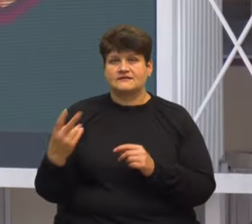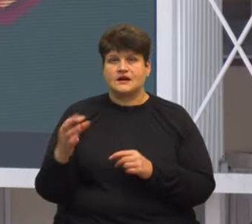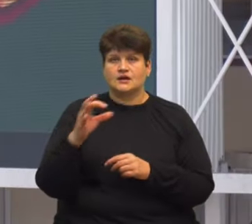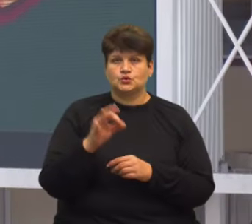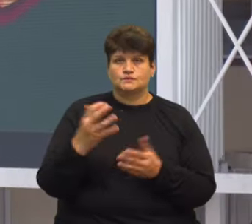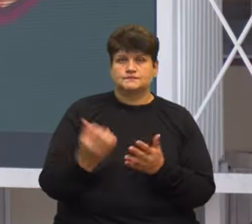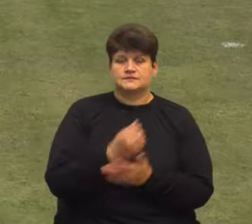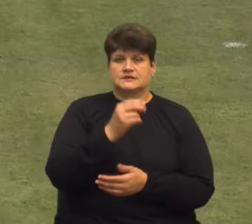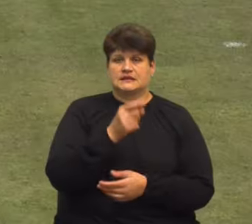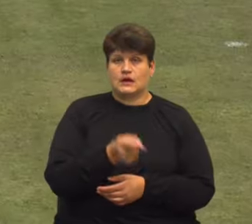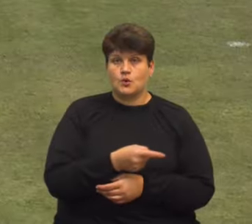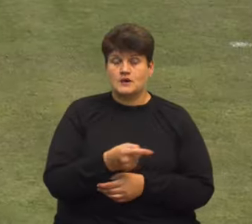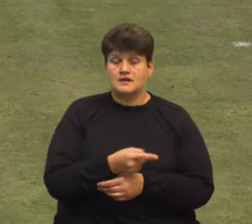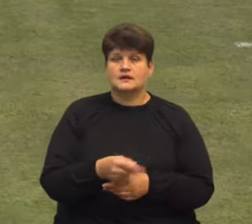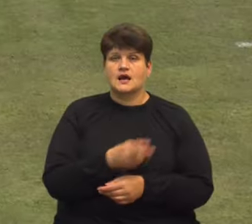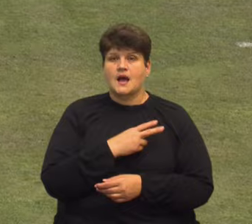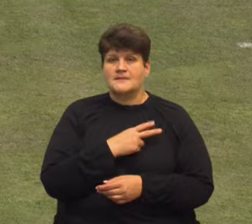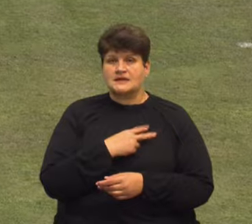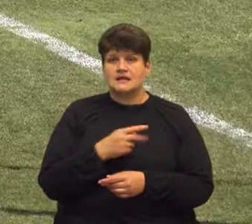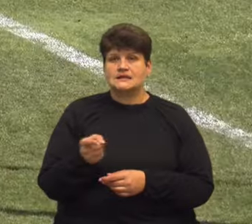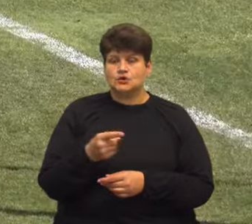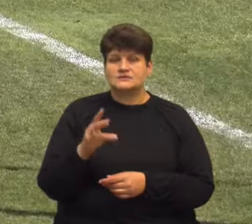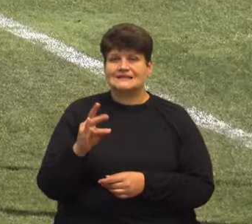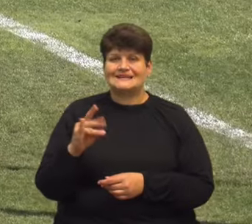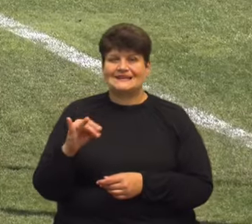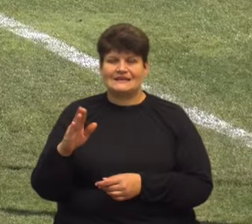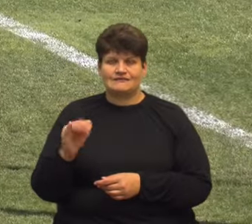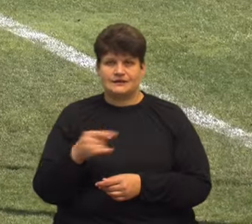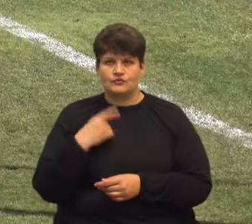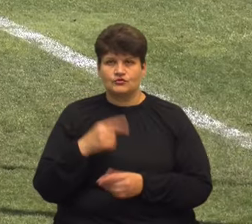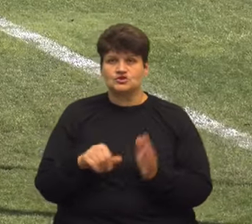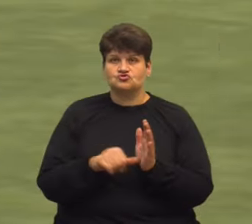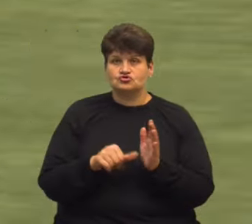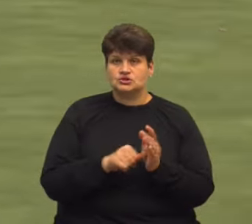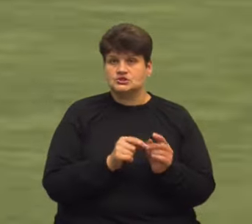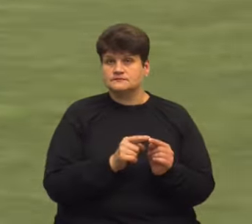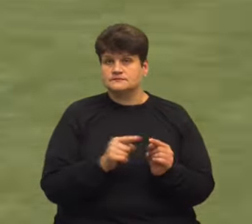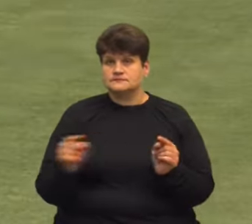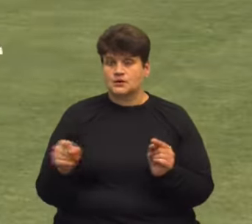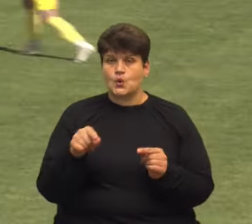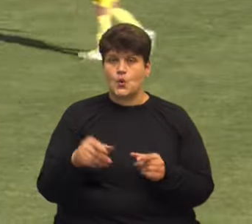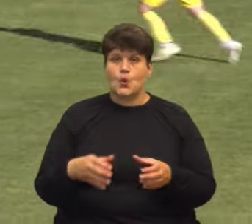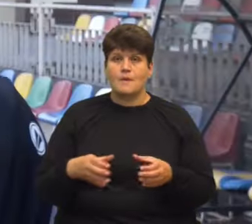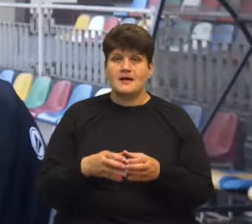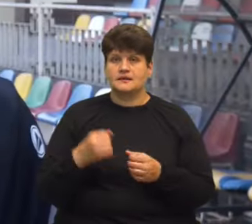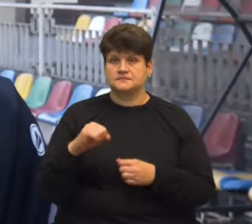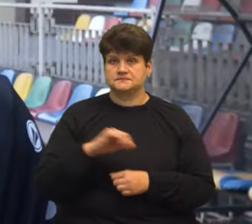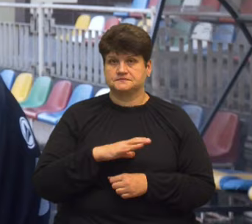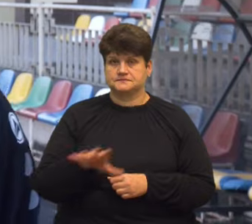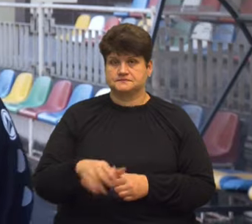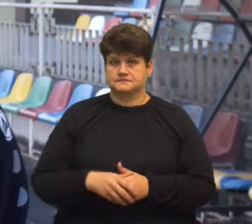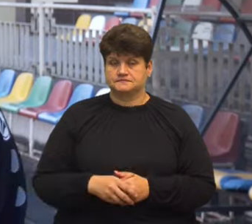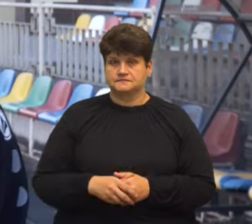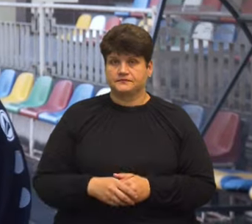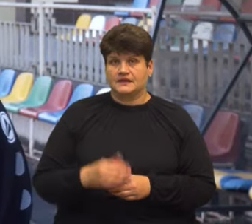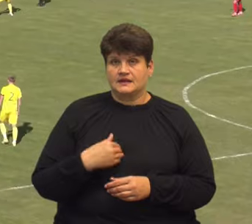тернополян. Капітан тернопільської «Ниви» Максим Механів каже, 6 матчів поспіль його команда не перемагала. Для нас це дійсно